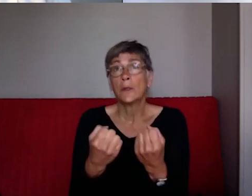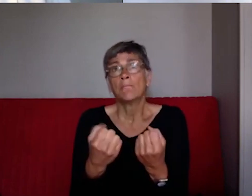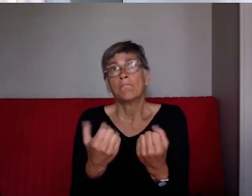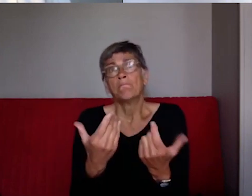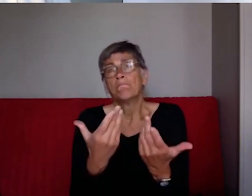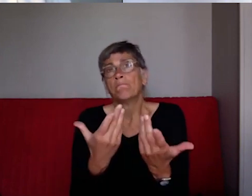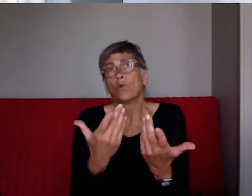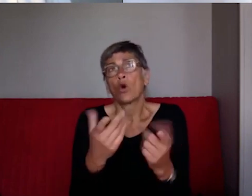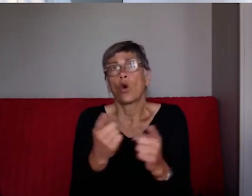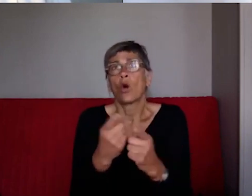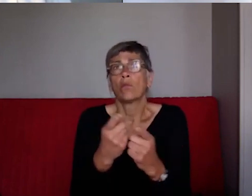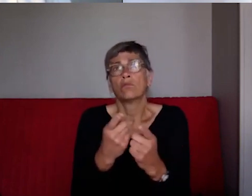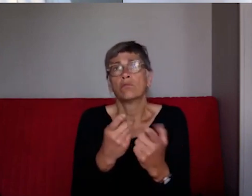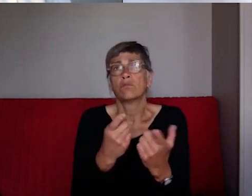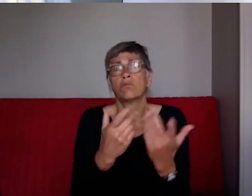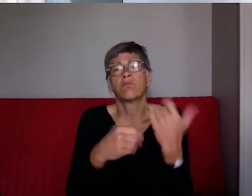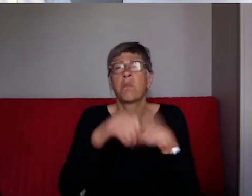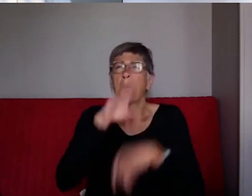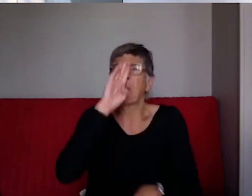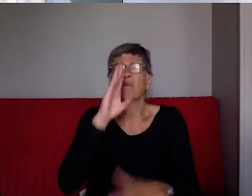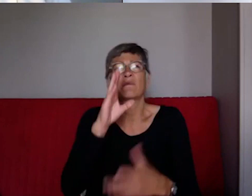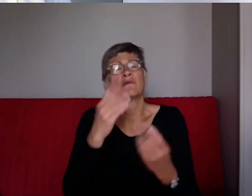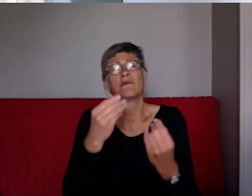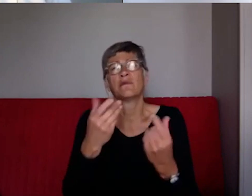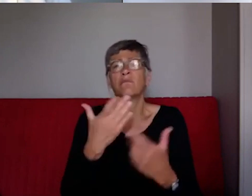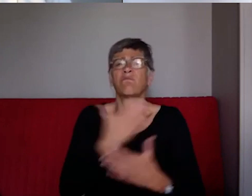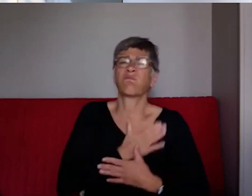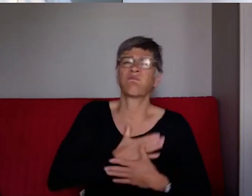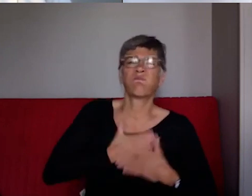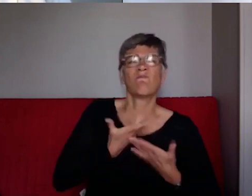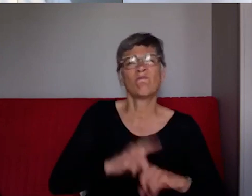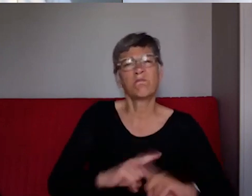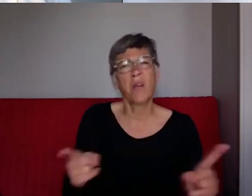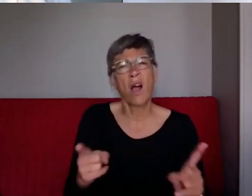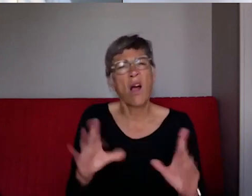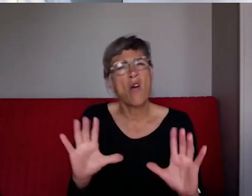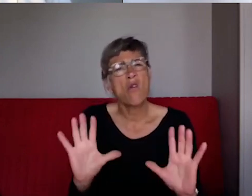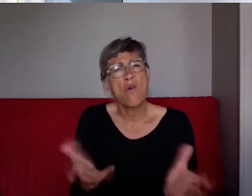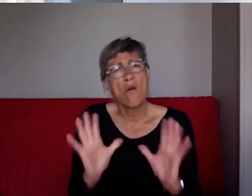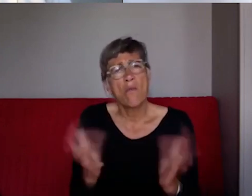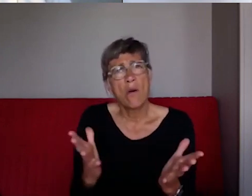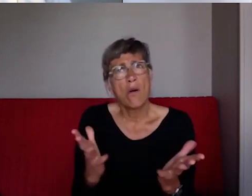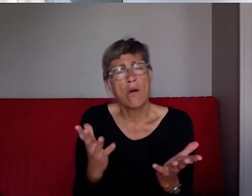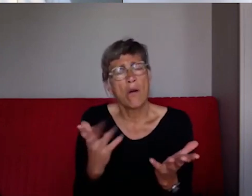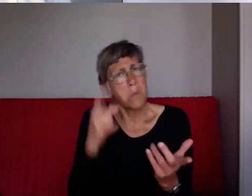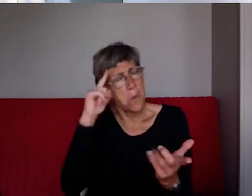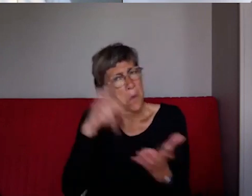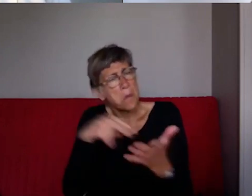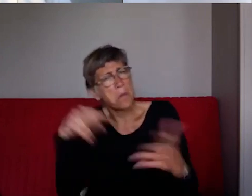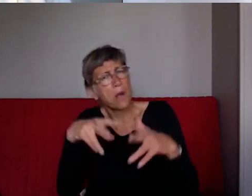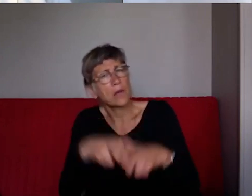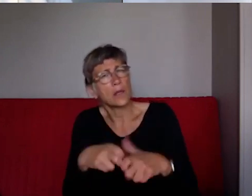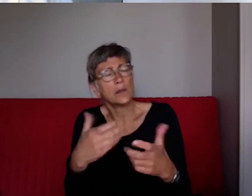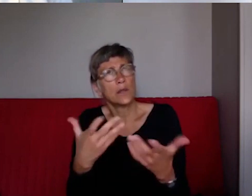par quelque chose d'insatisfaisant pour la personne et comment est-ce que tu peux analyser ce genre de choses? Parce que